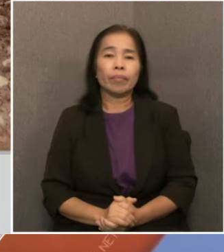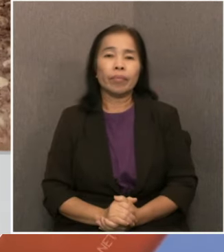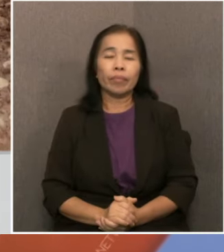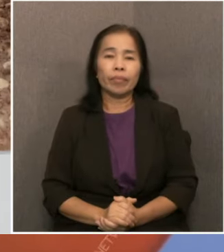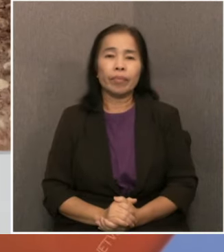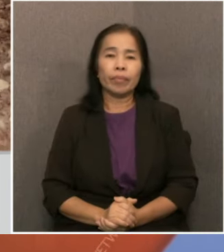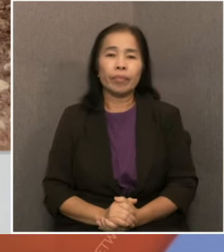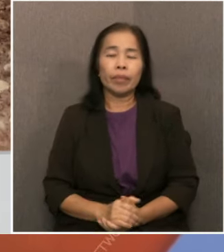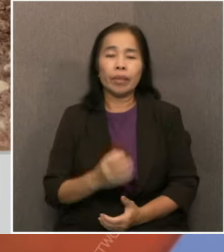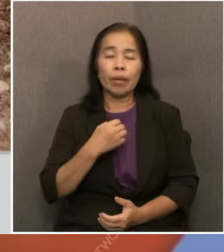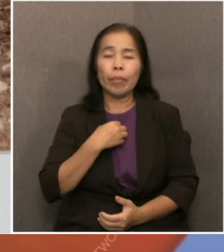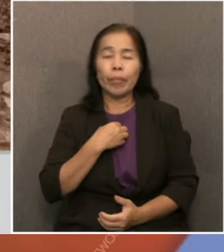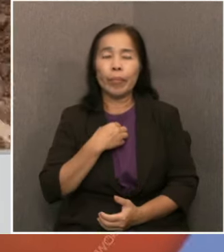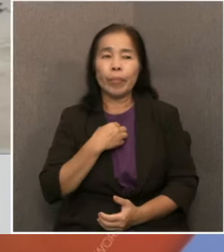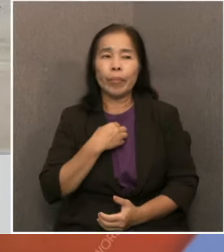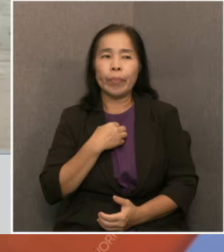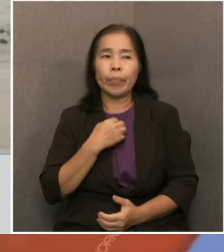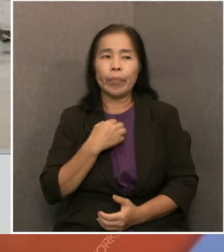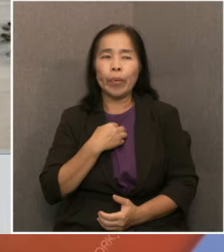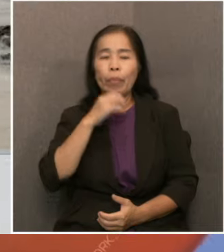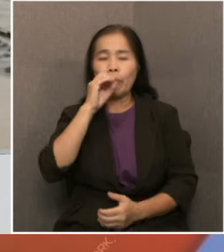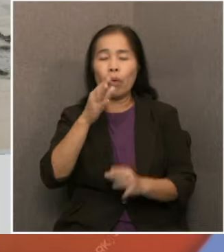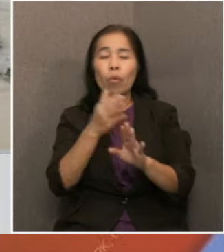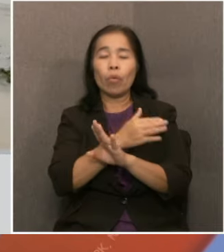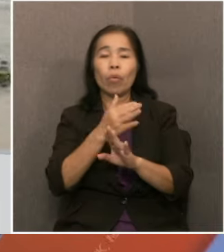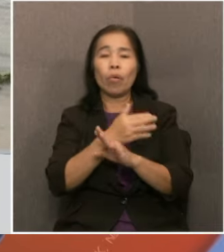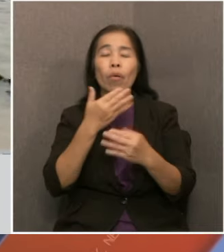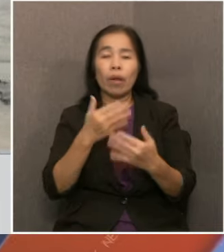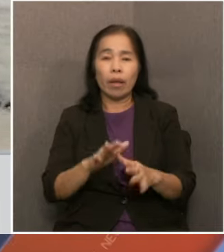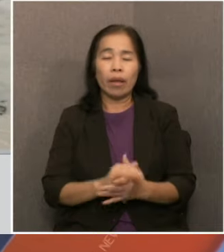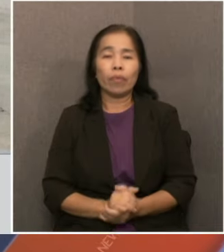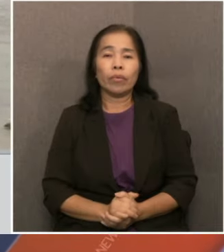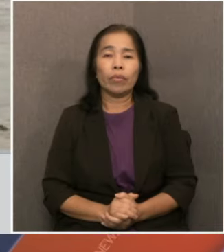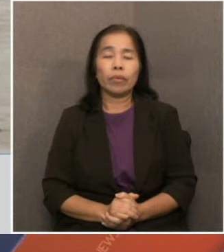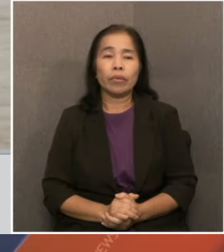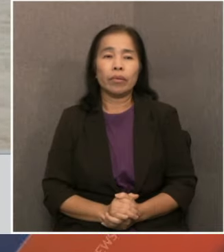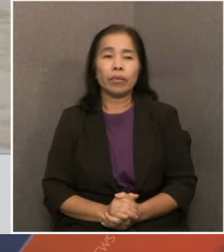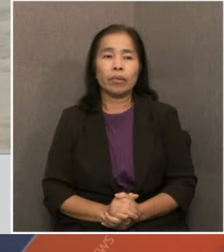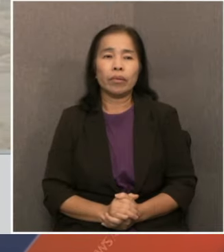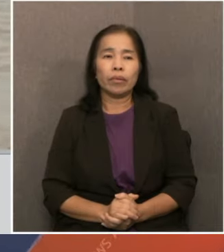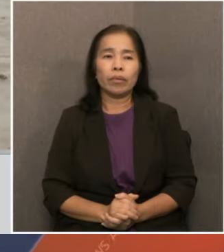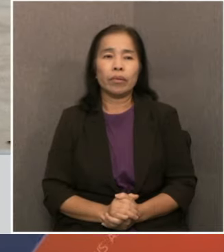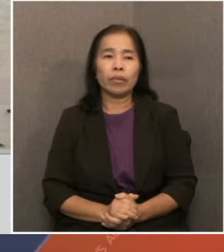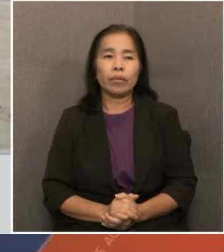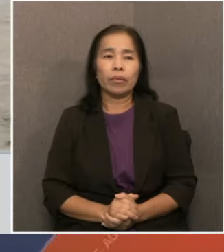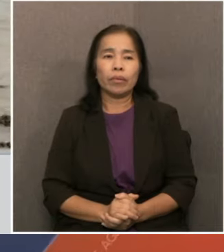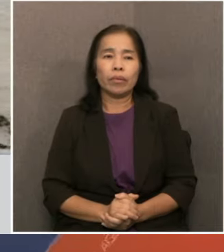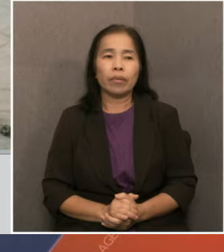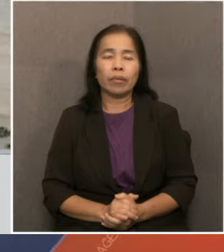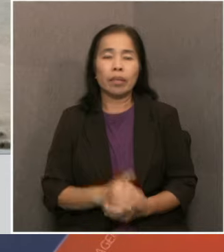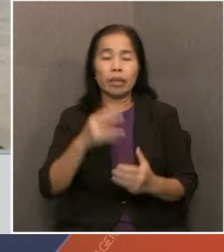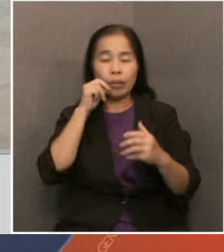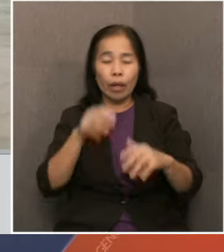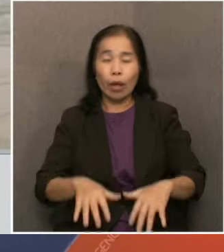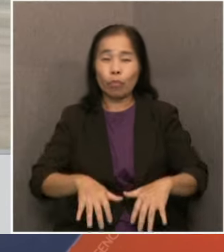เรียนไปครั้งก่อน คือปัดจัยที่มัจะทำใหเราน้มทรวมแรง